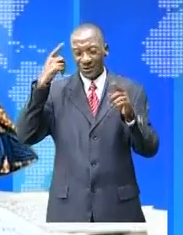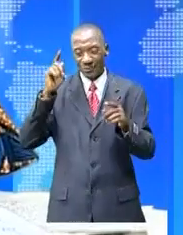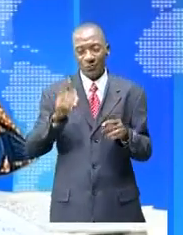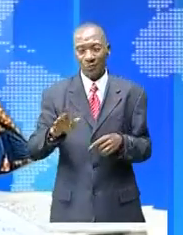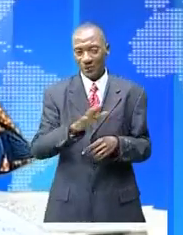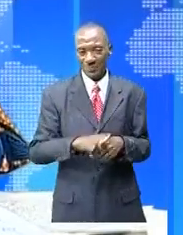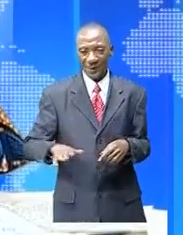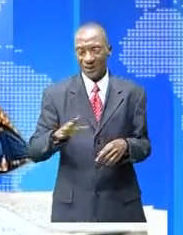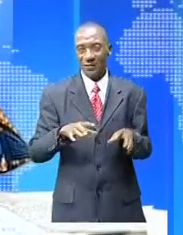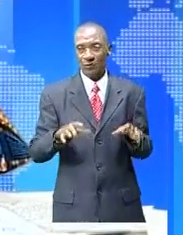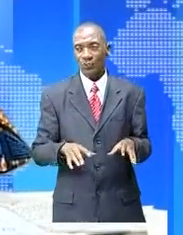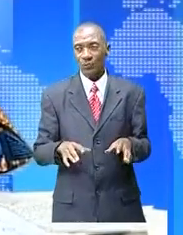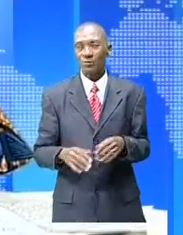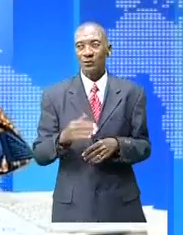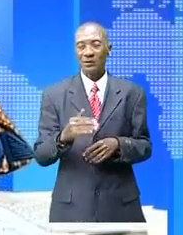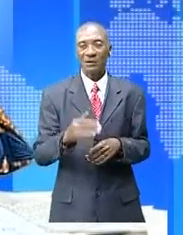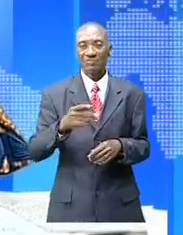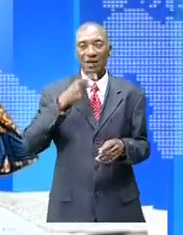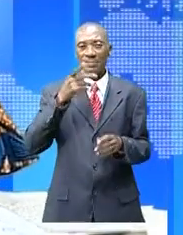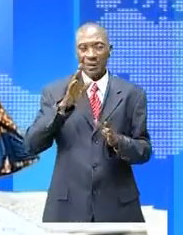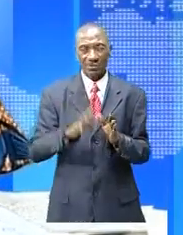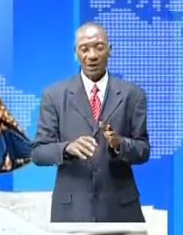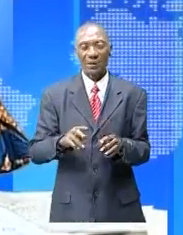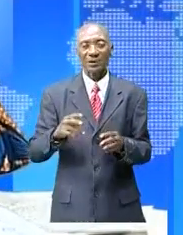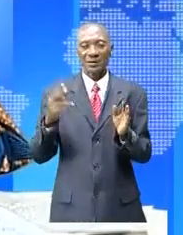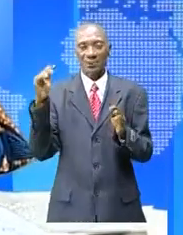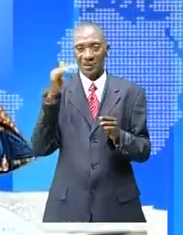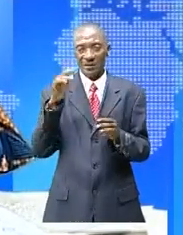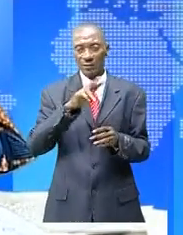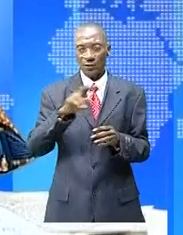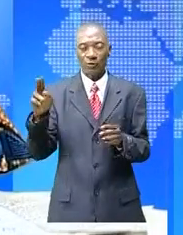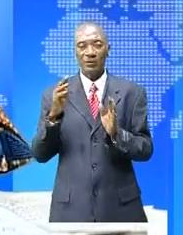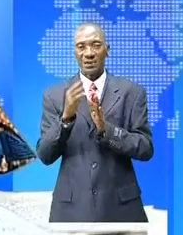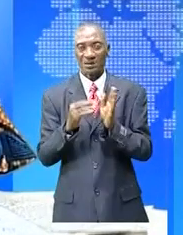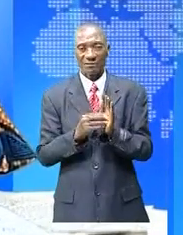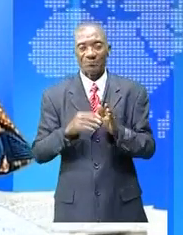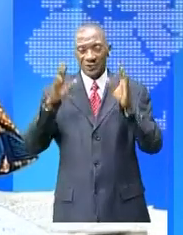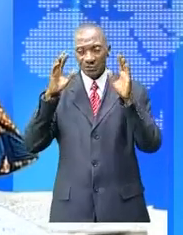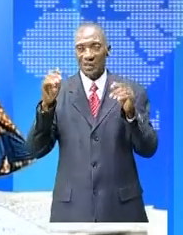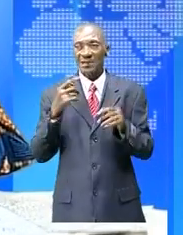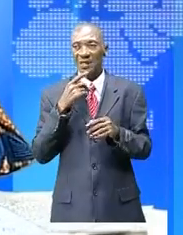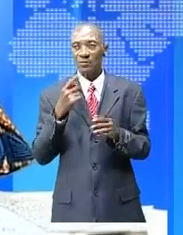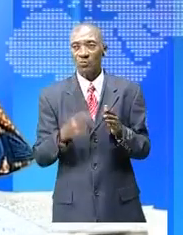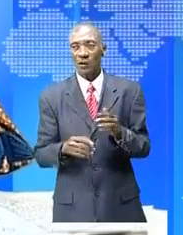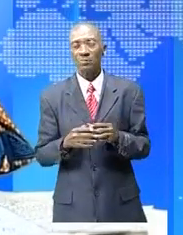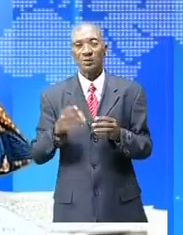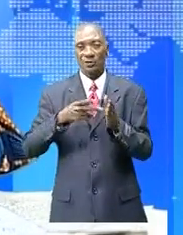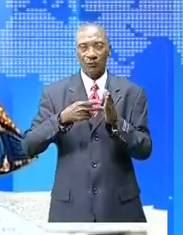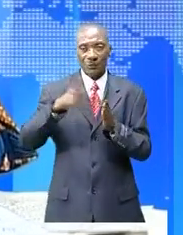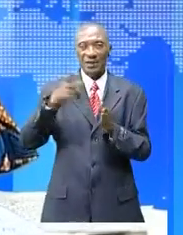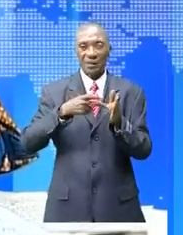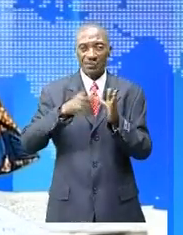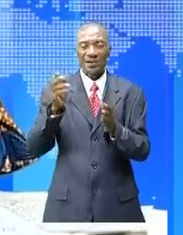les parlements réunis en congrès en décembre 2019, laquelle promesse consistait à acquérir des avions